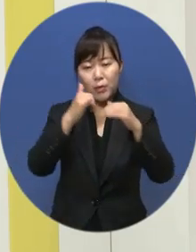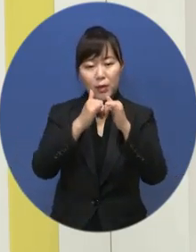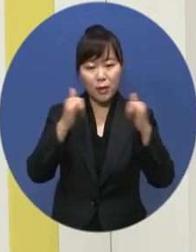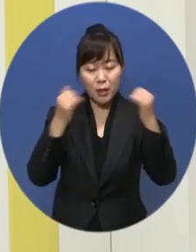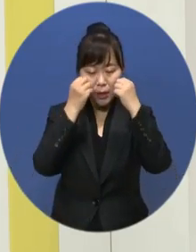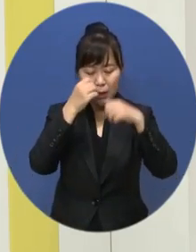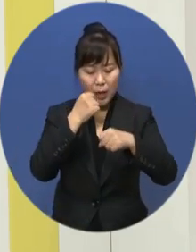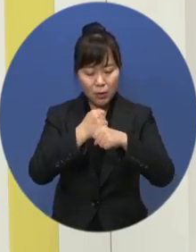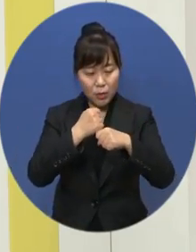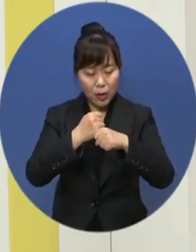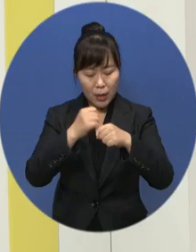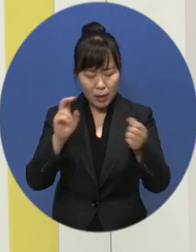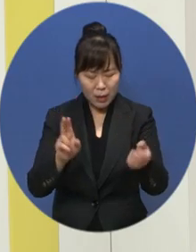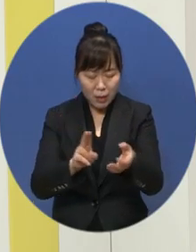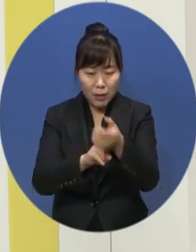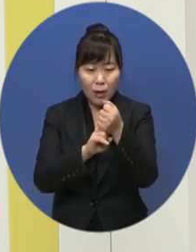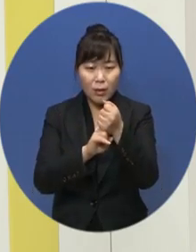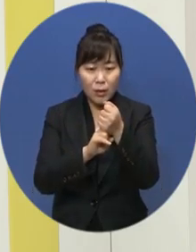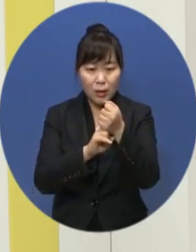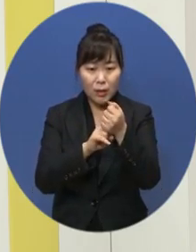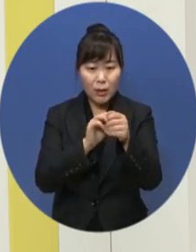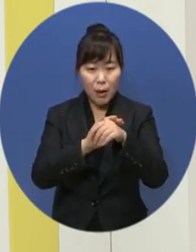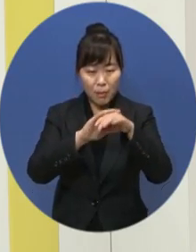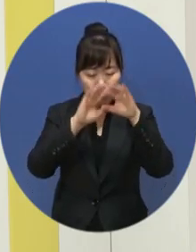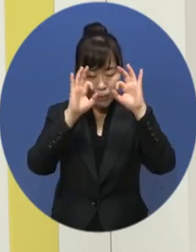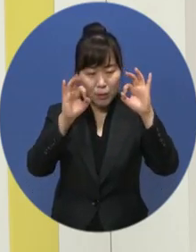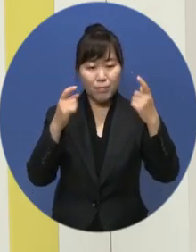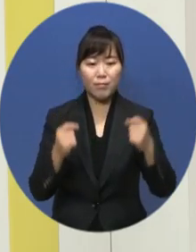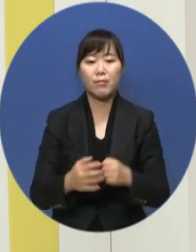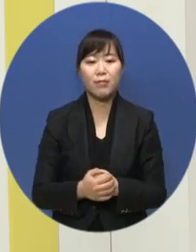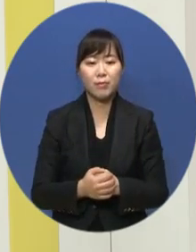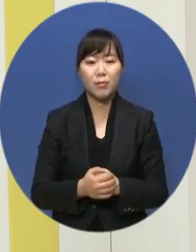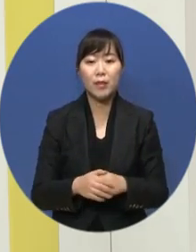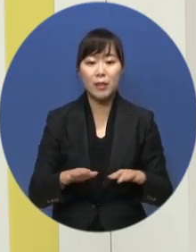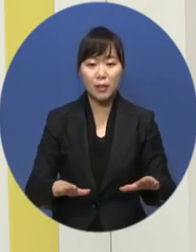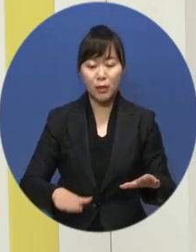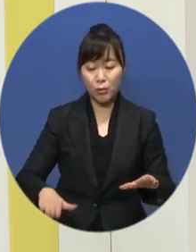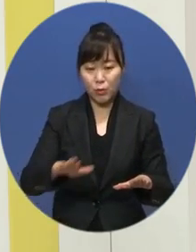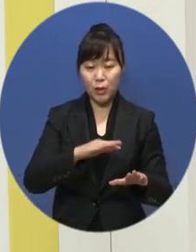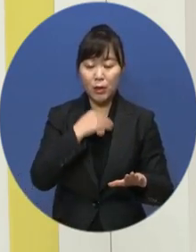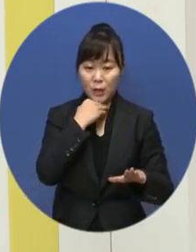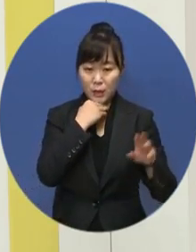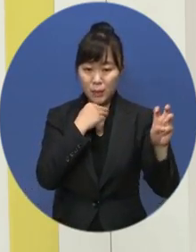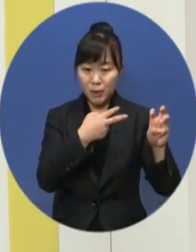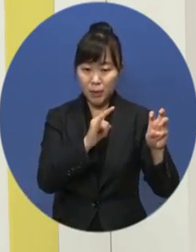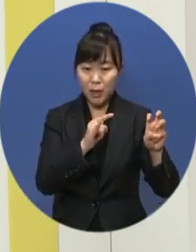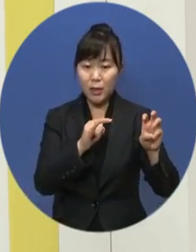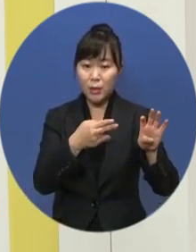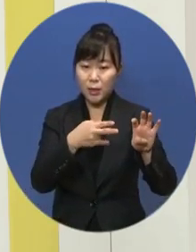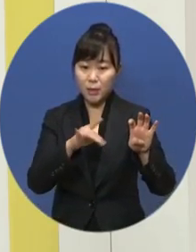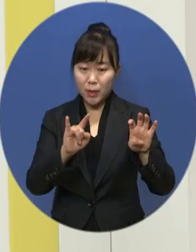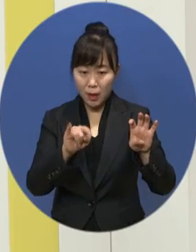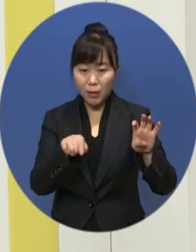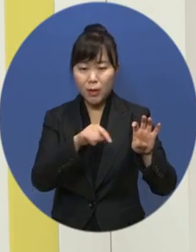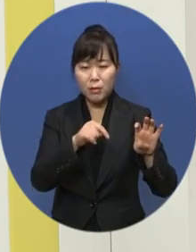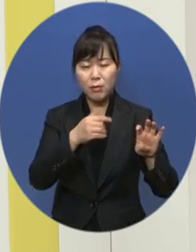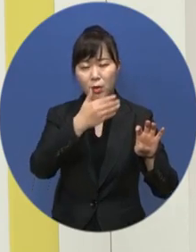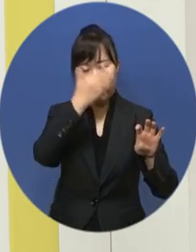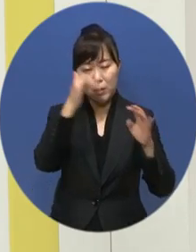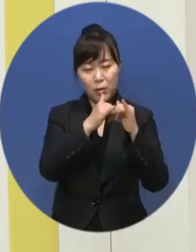젊은이들의 창조적인 기적을 지켜보고 있는 것입니다. 이제 우리는 30, 40대 젊은이들이